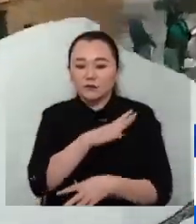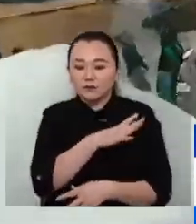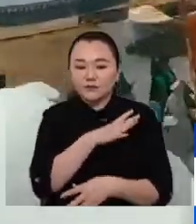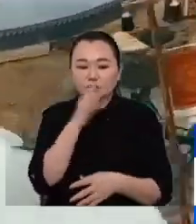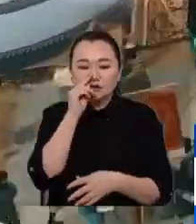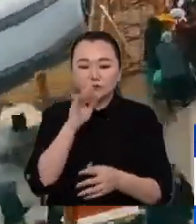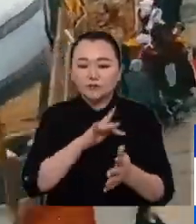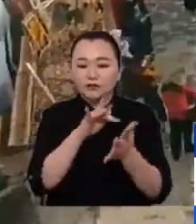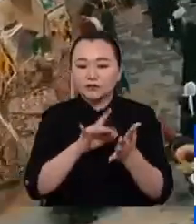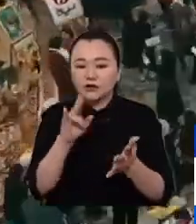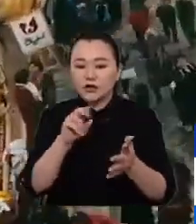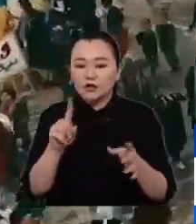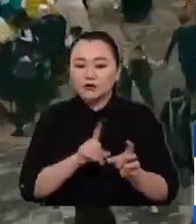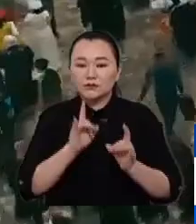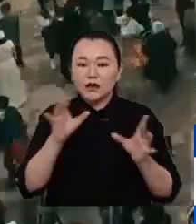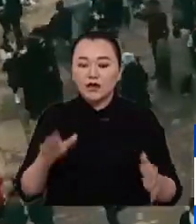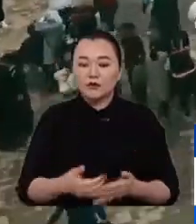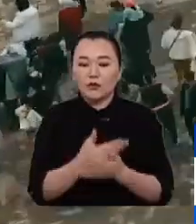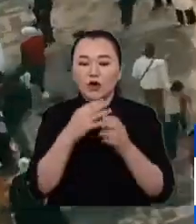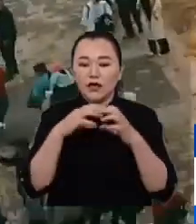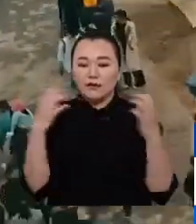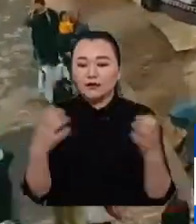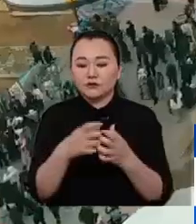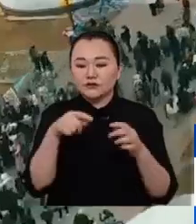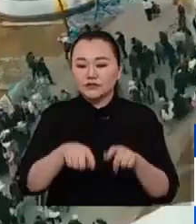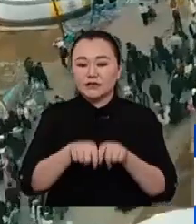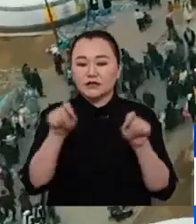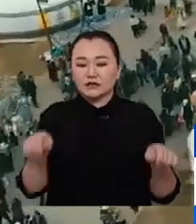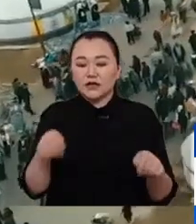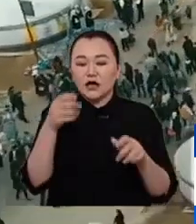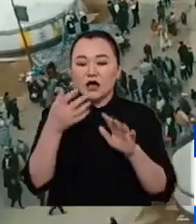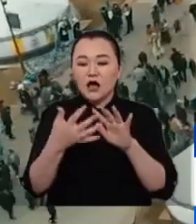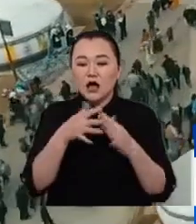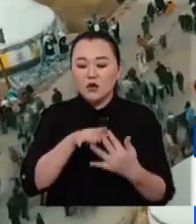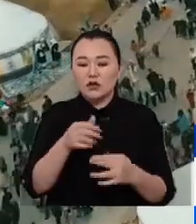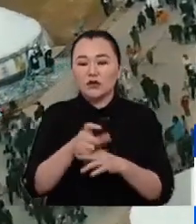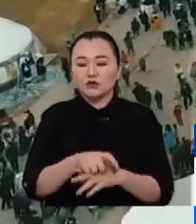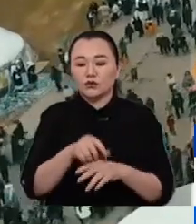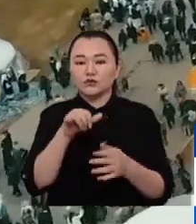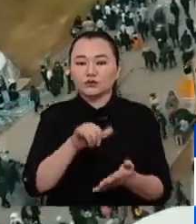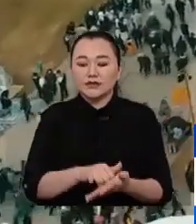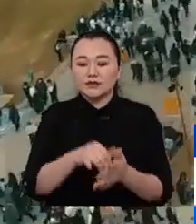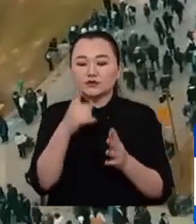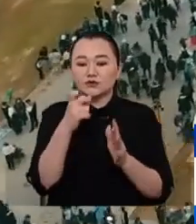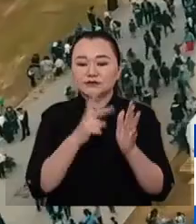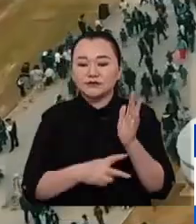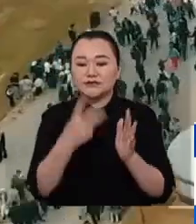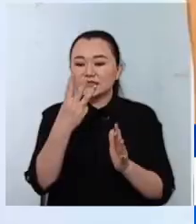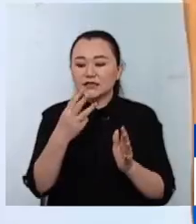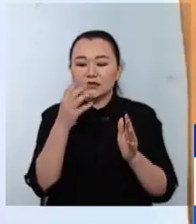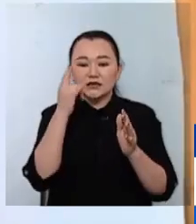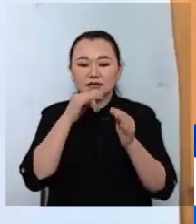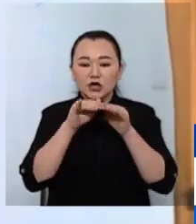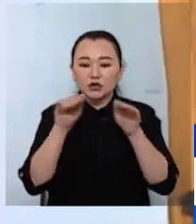В Шымкенте Наурыз отпраздновали на новом ипподроме. Здесь развернули этно-аул, в котором установили 173 юрты. В каждой из